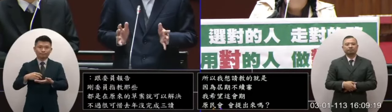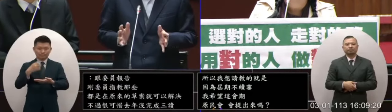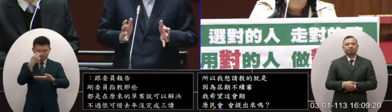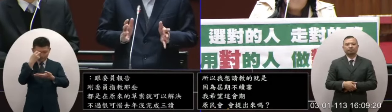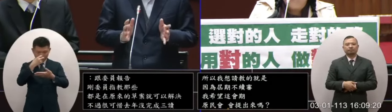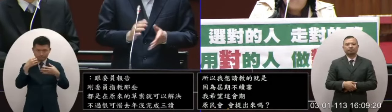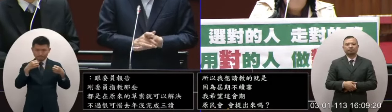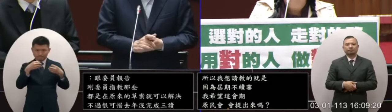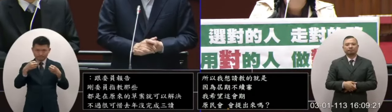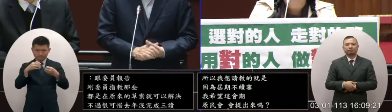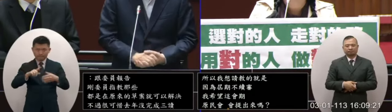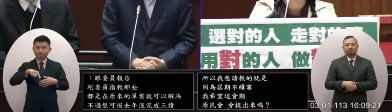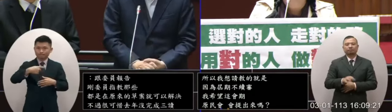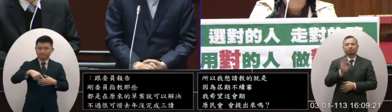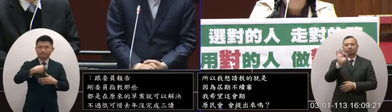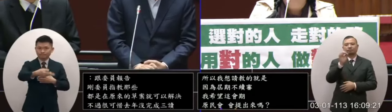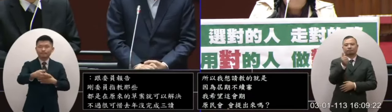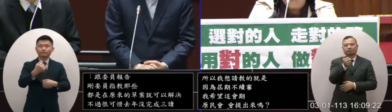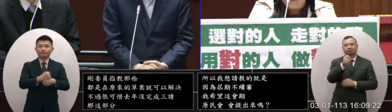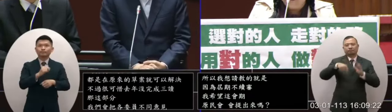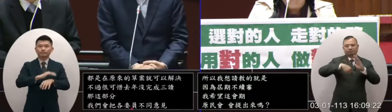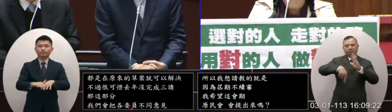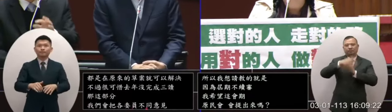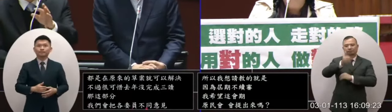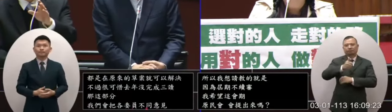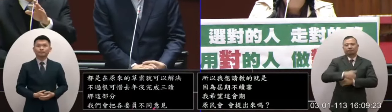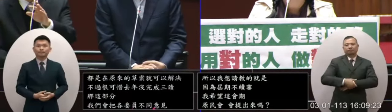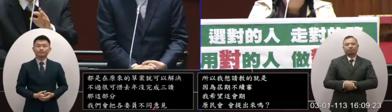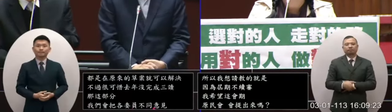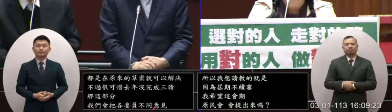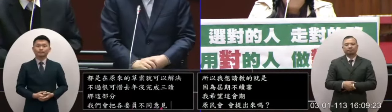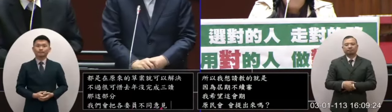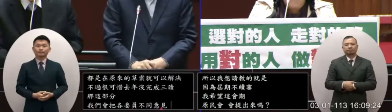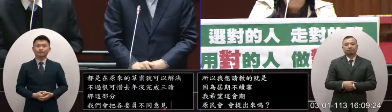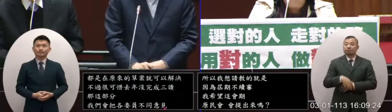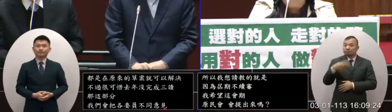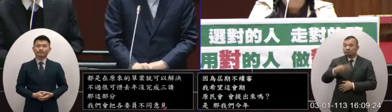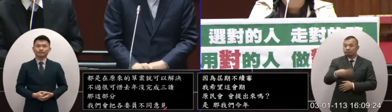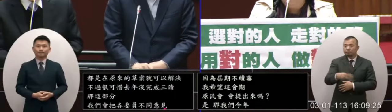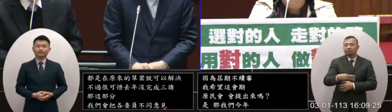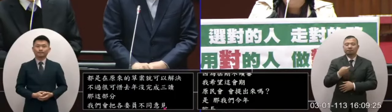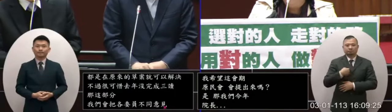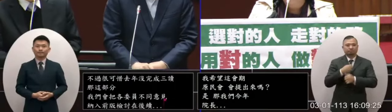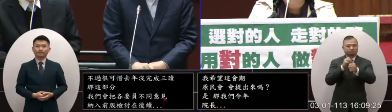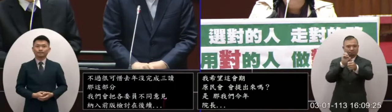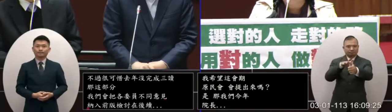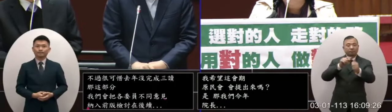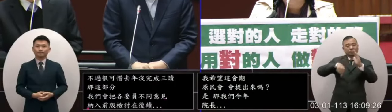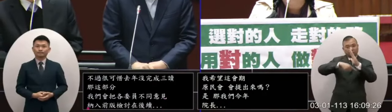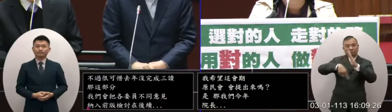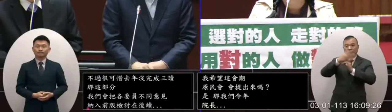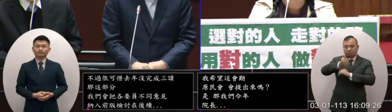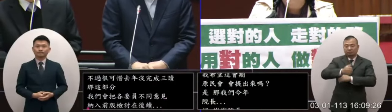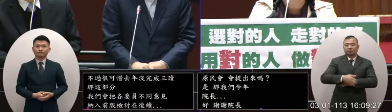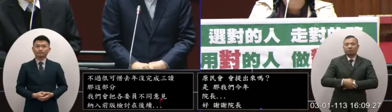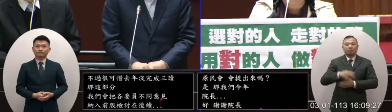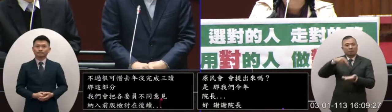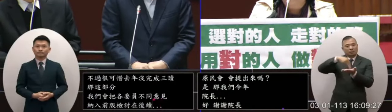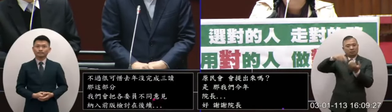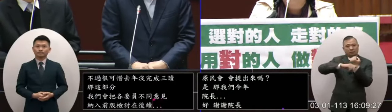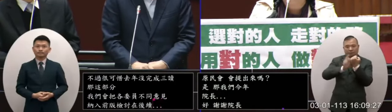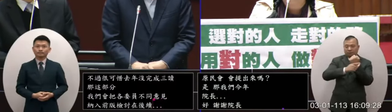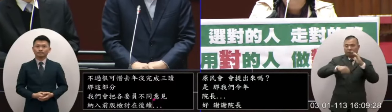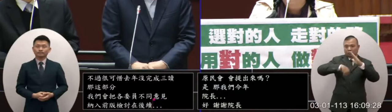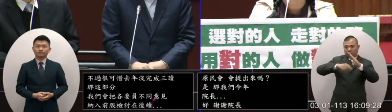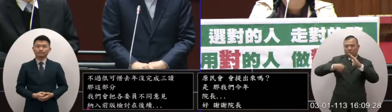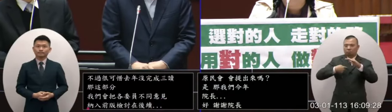我们再做后续的处理。 好，谢谢院长哈。那另外就是我也要跟院长报告，其实我进入到立法院的第一